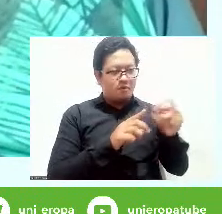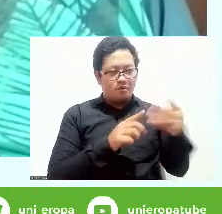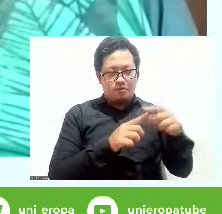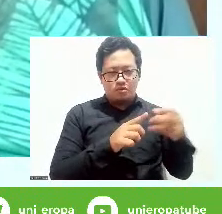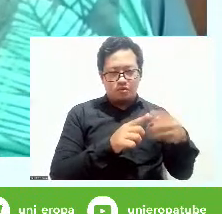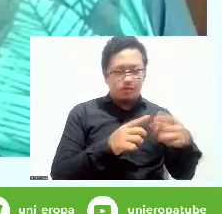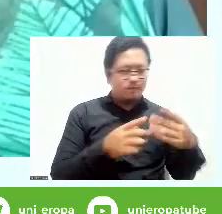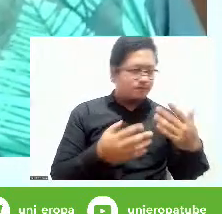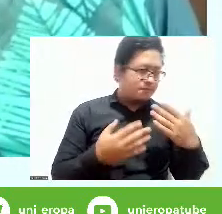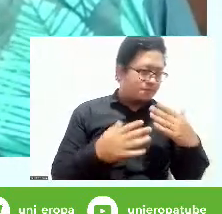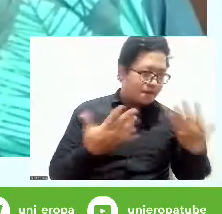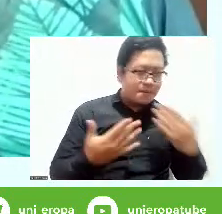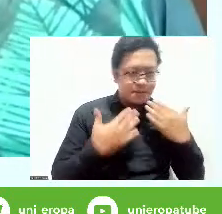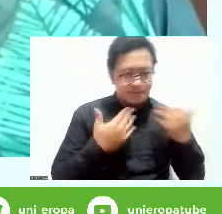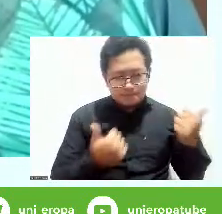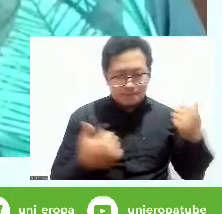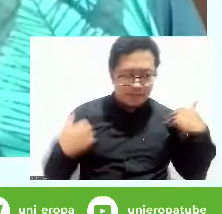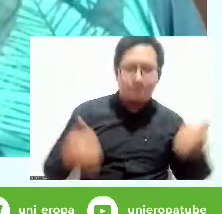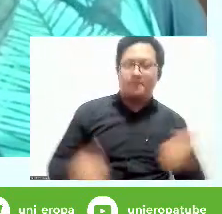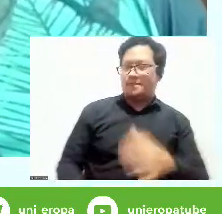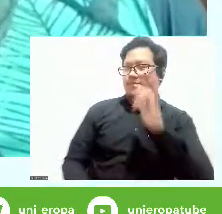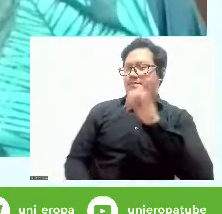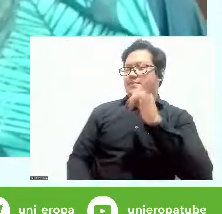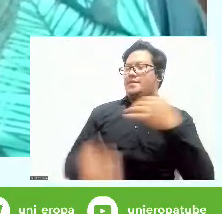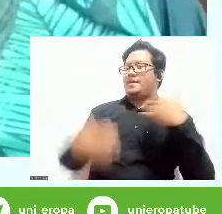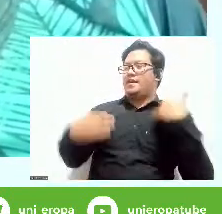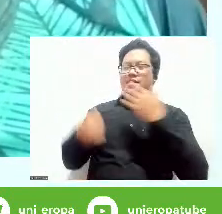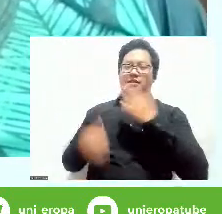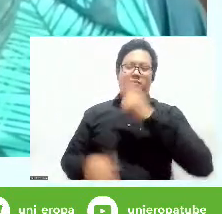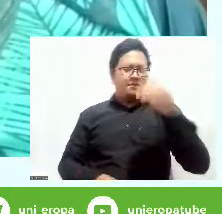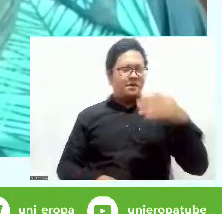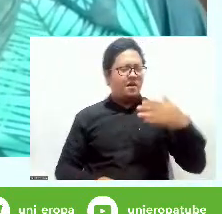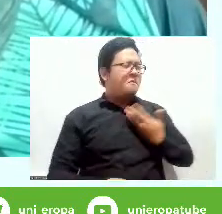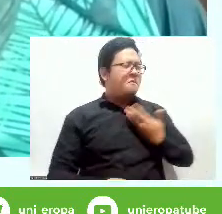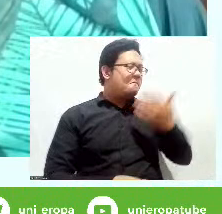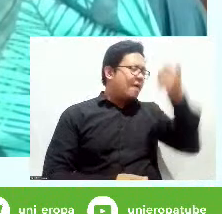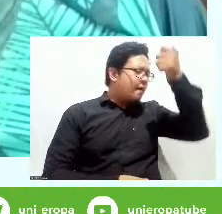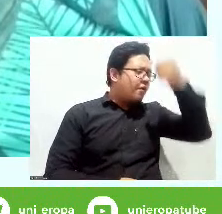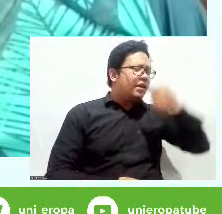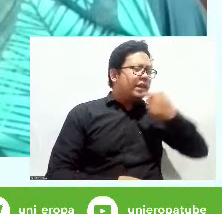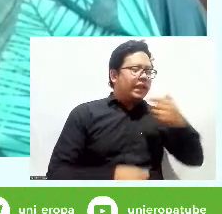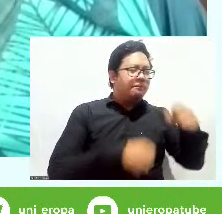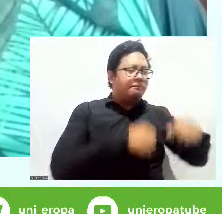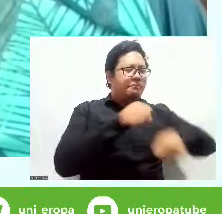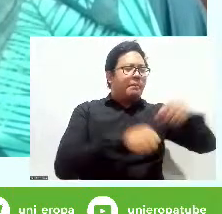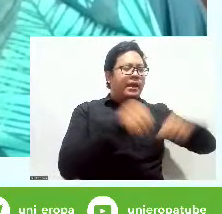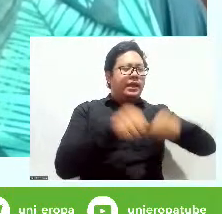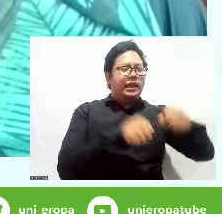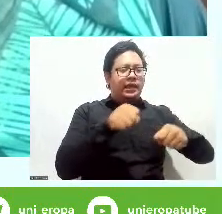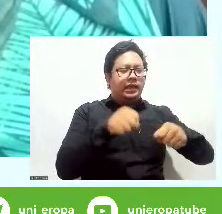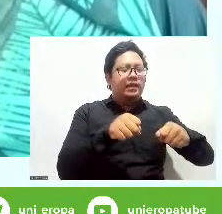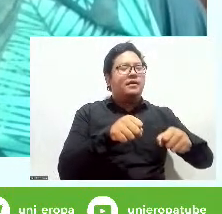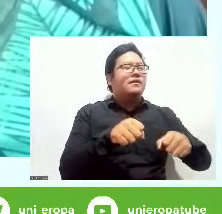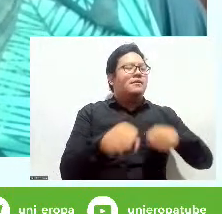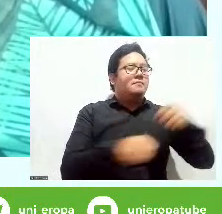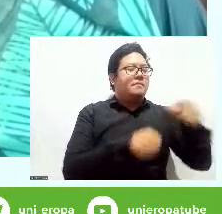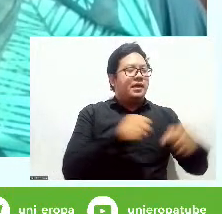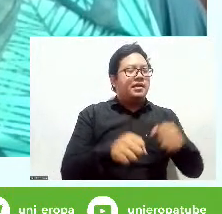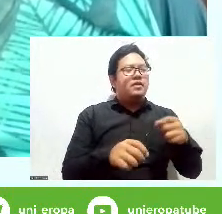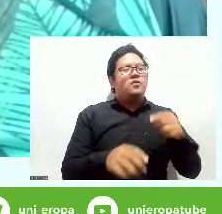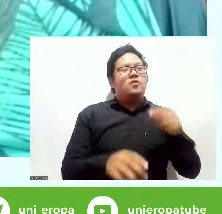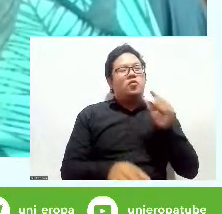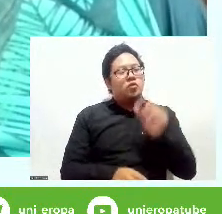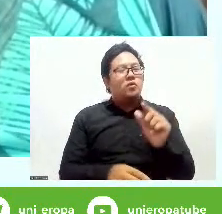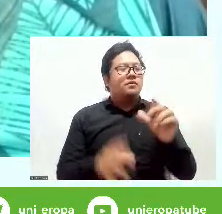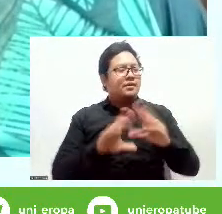sekali ini Alhamdulillah Om aku penasaran banget sih Om sama baik towards ini aku pertama kali tahu tuh ingat banget tapi zaman SMA